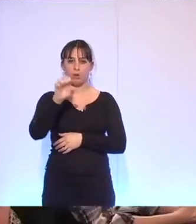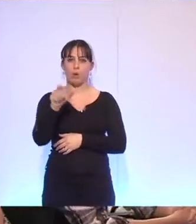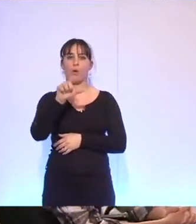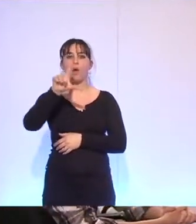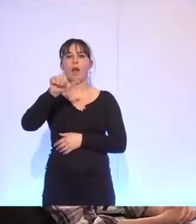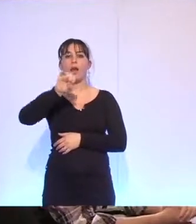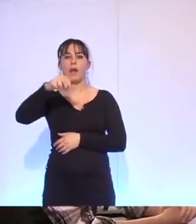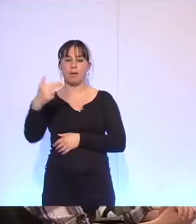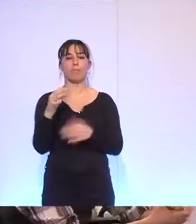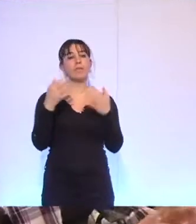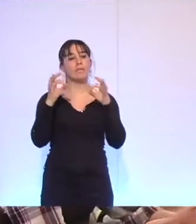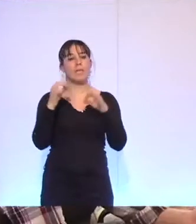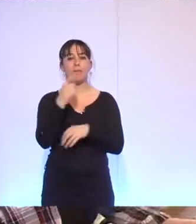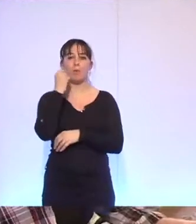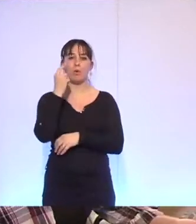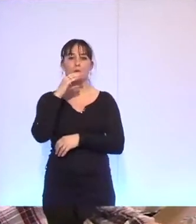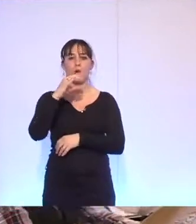Dixième adjoint, Thierry Chastanier.